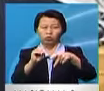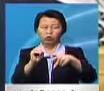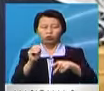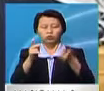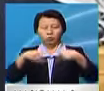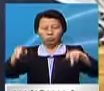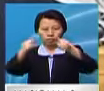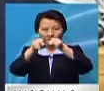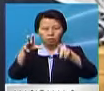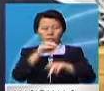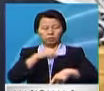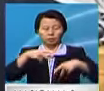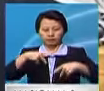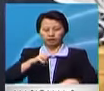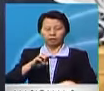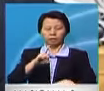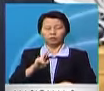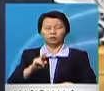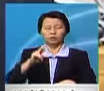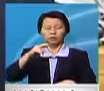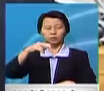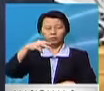dan PRK